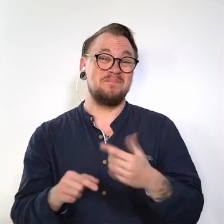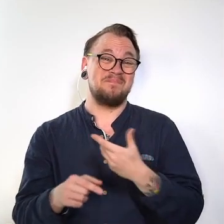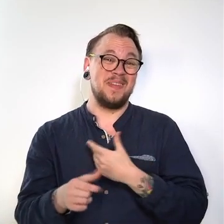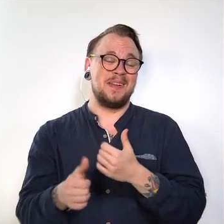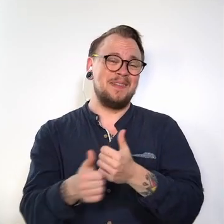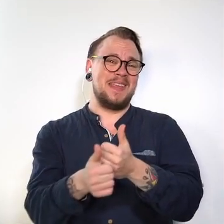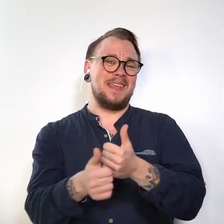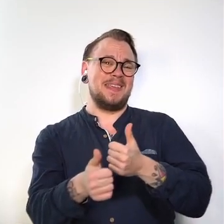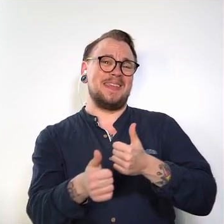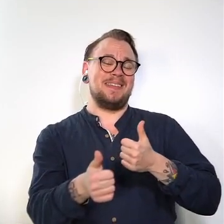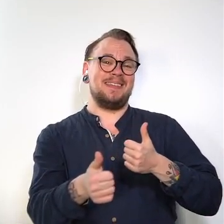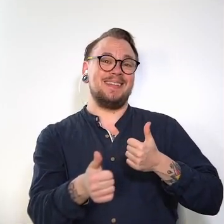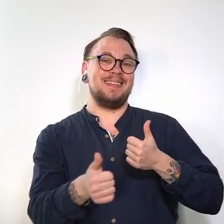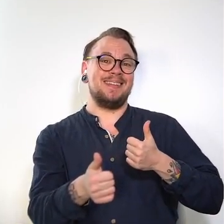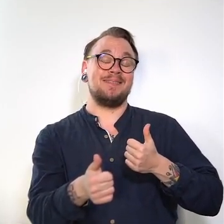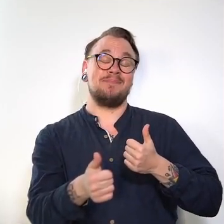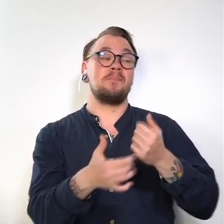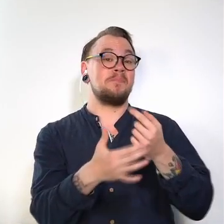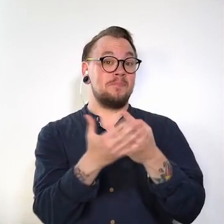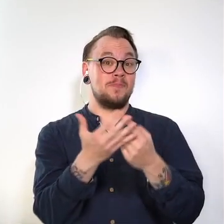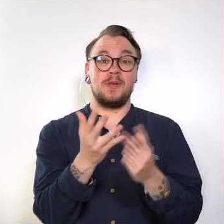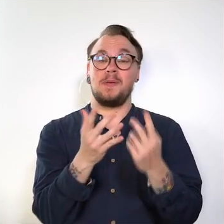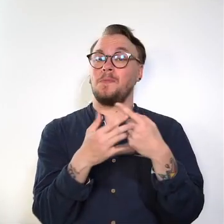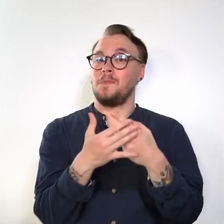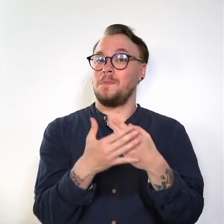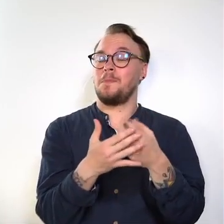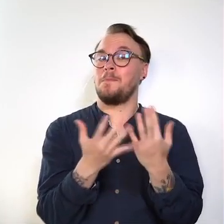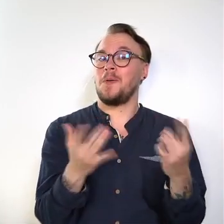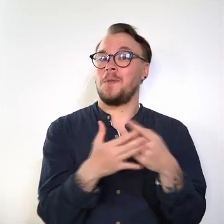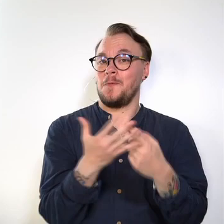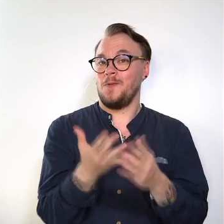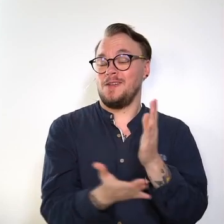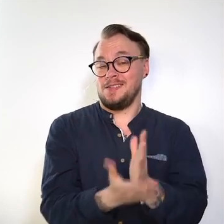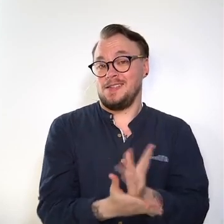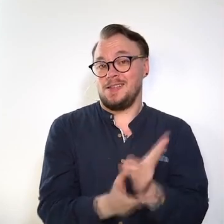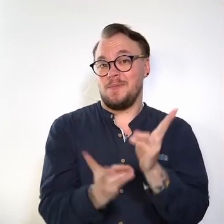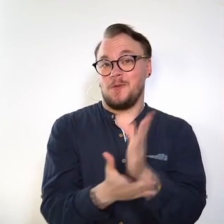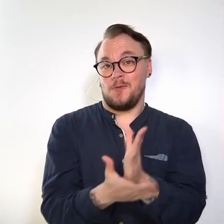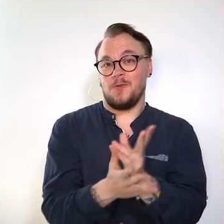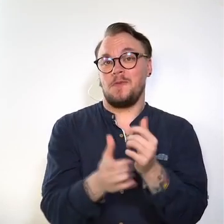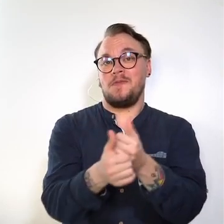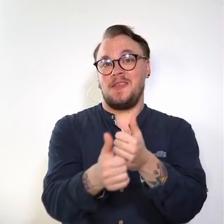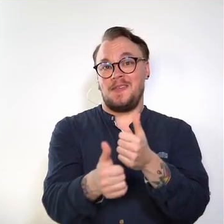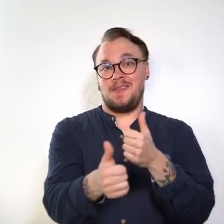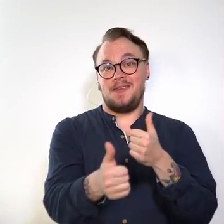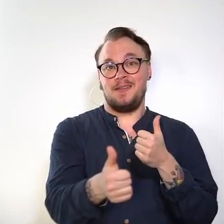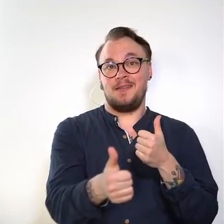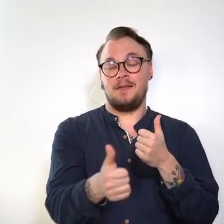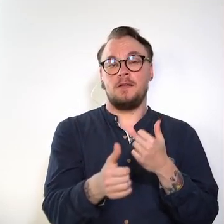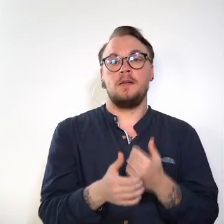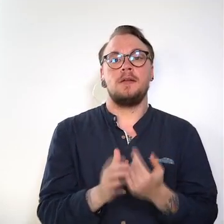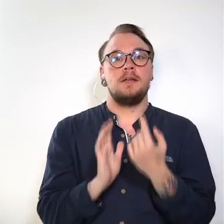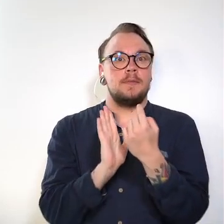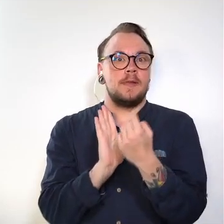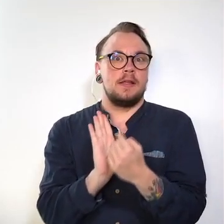viiveellä, että Suomessakin vasta vähitellen niin kuin homoseksuaaliset henkilöt ovat päässeet psykoanalyysikoulutukseen